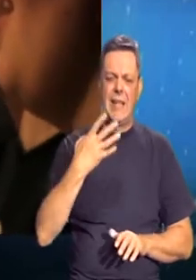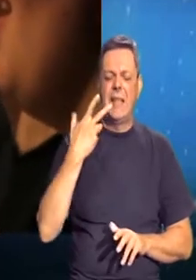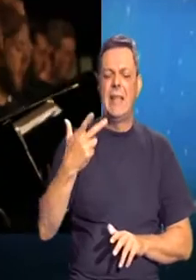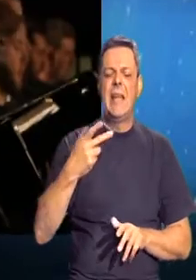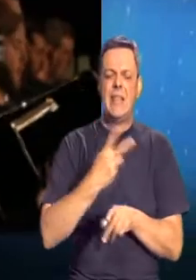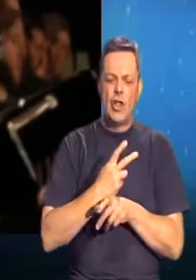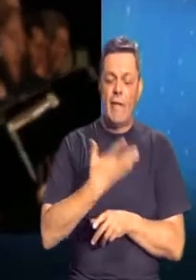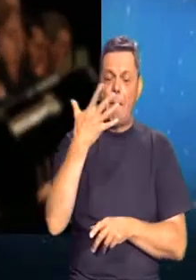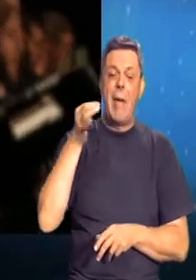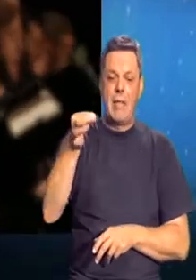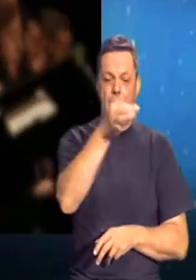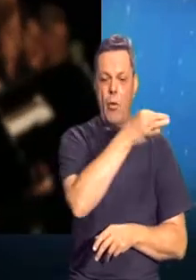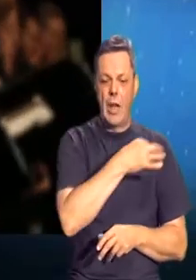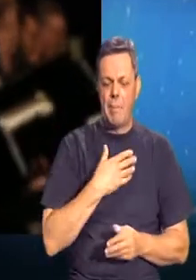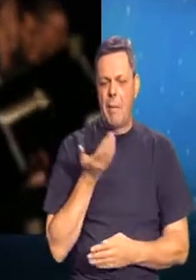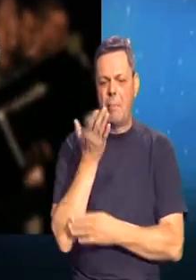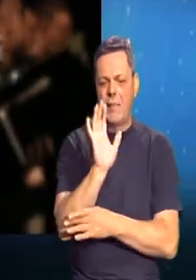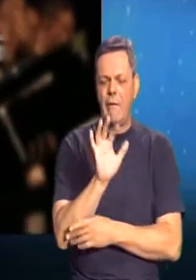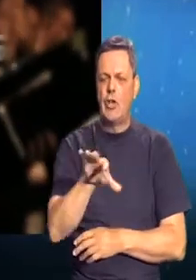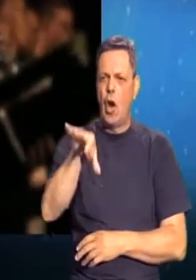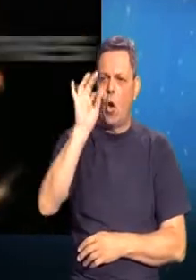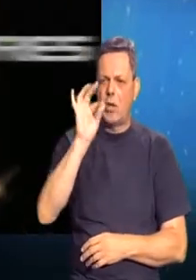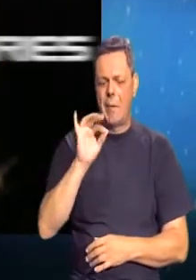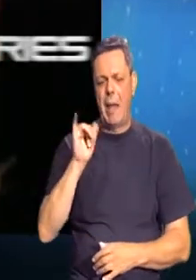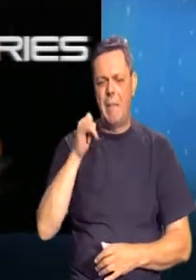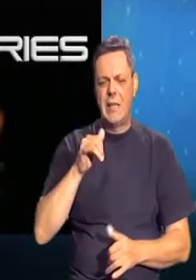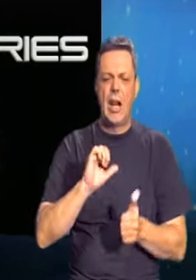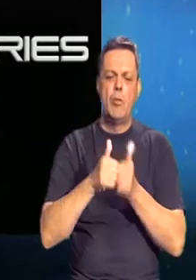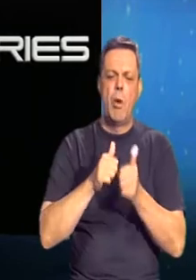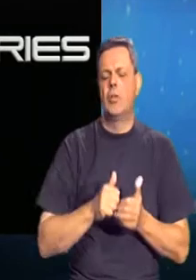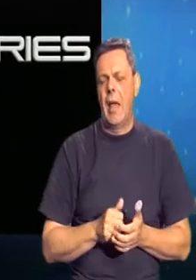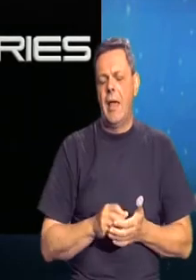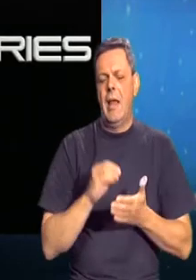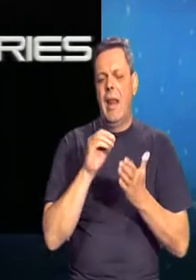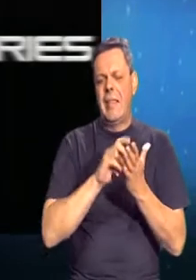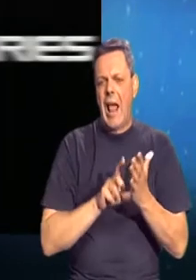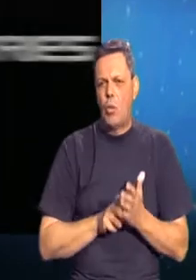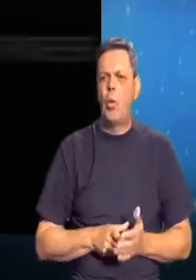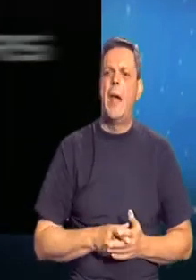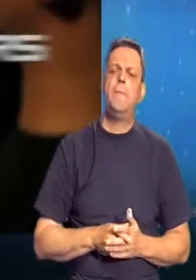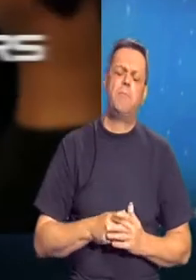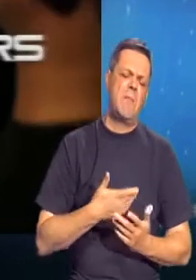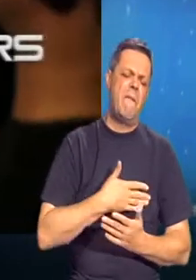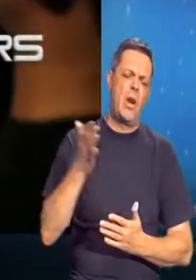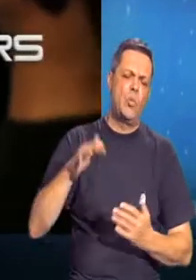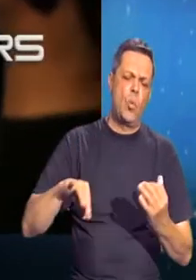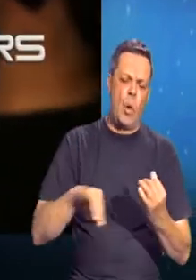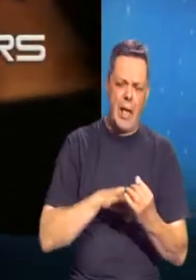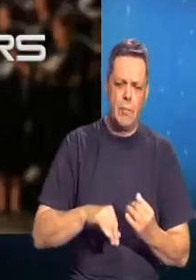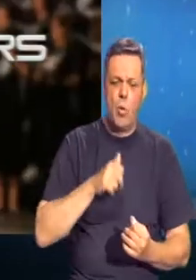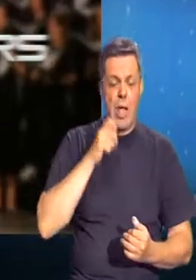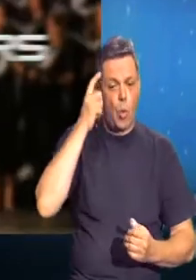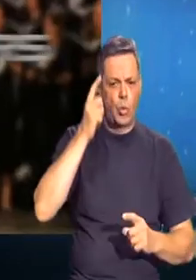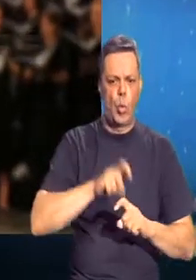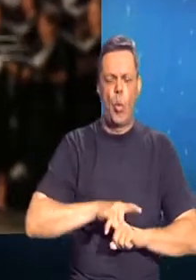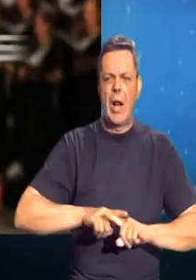33 države i 5 kontinenata, predstavit će odabrane bisere zborske literature, promovirajući vrhunsku glazbu, ali i